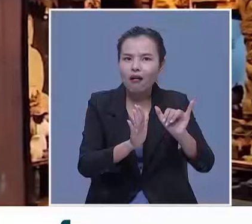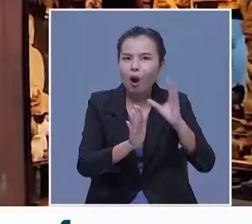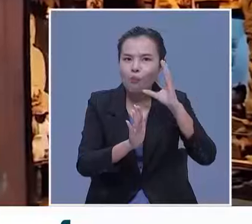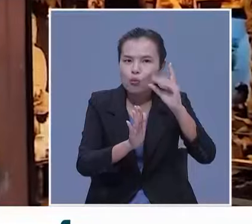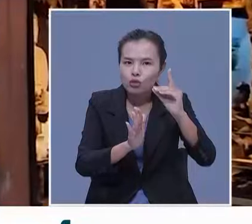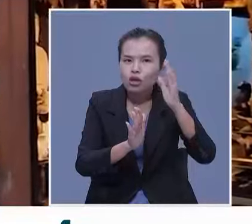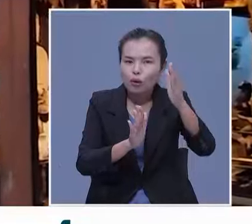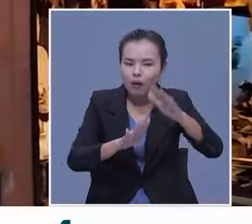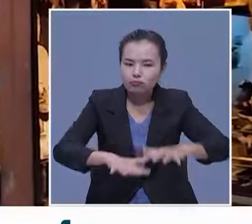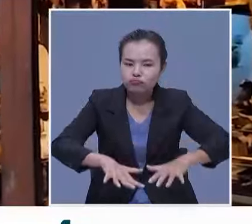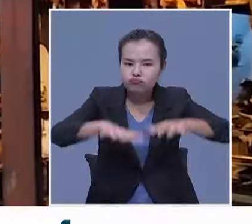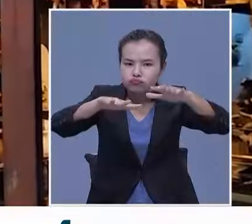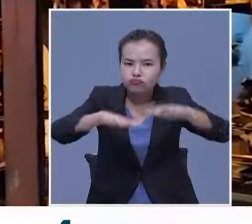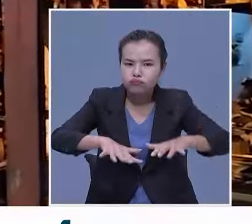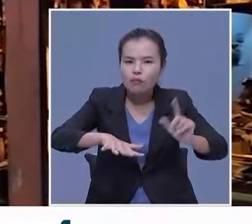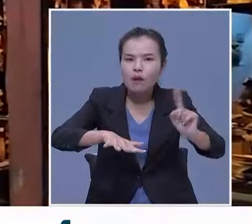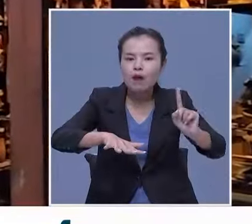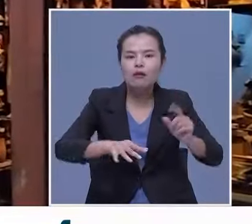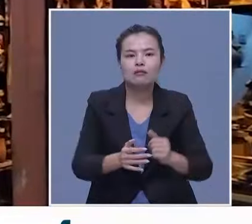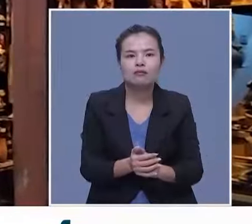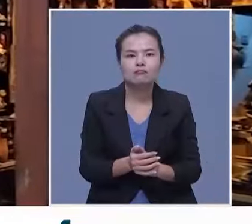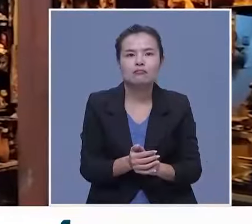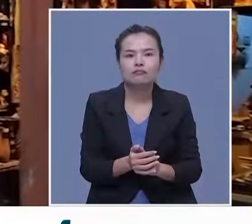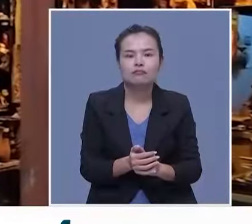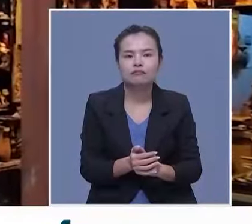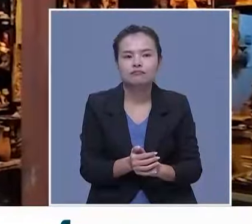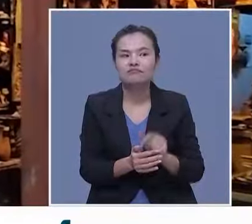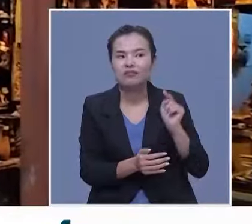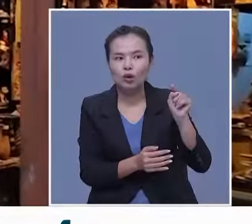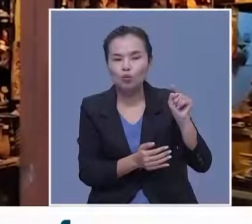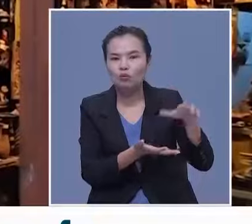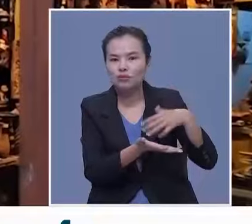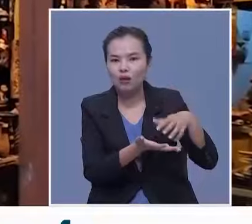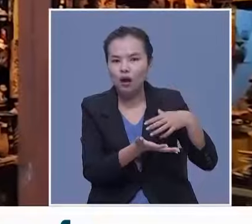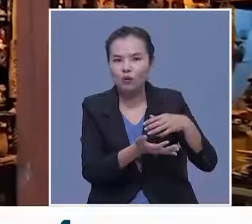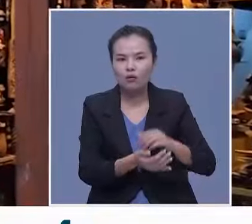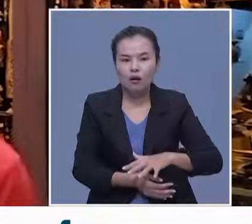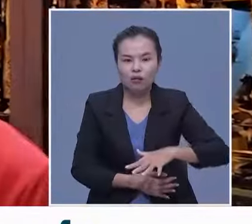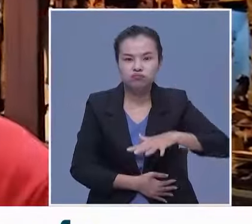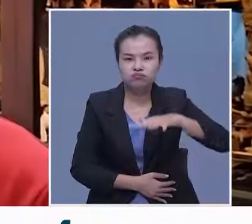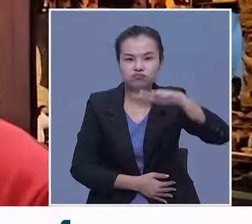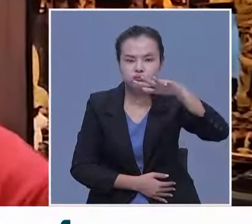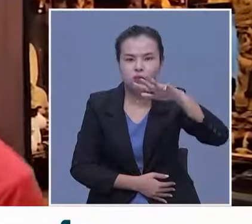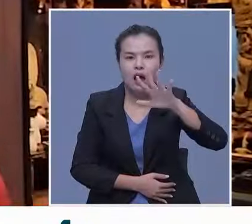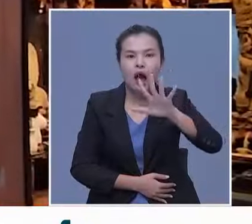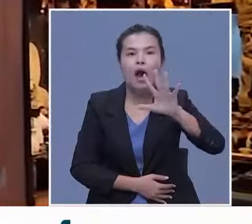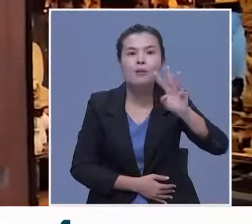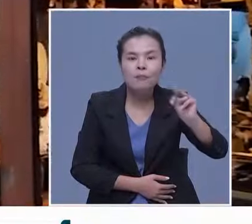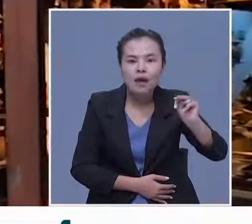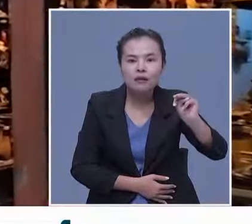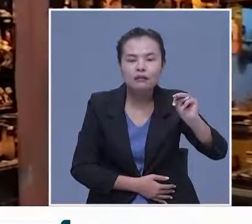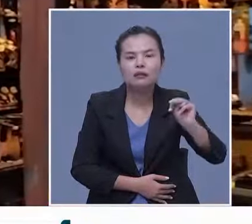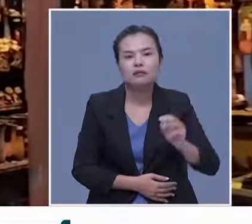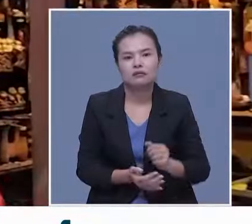ไหเพราะเงชนทางนู้นเบอกว่าอย่าขึ้นถึง 5เมตอนนี้มันแค่ 4เม